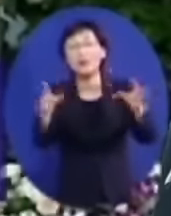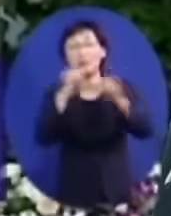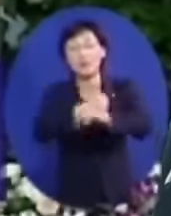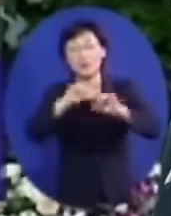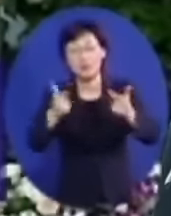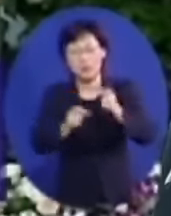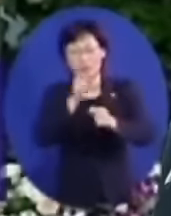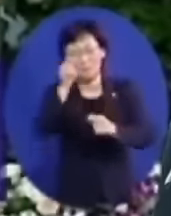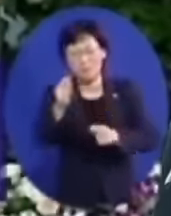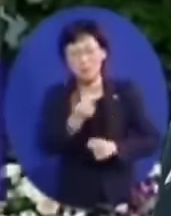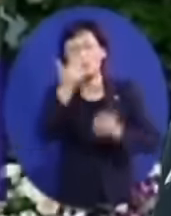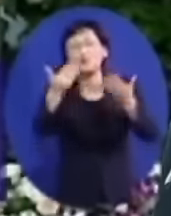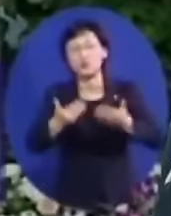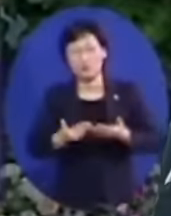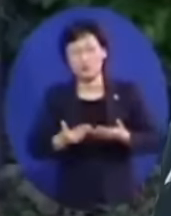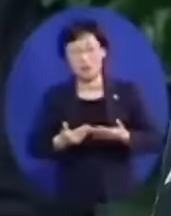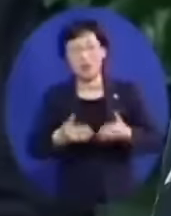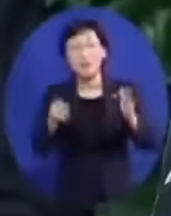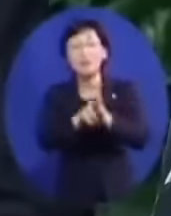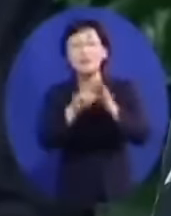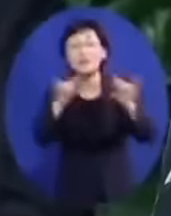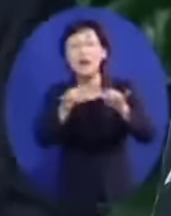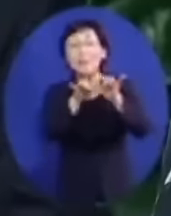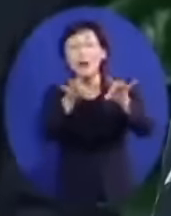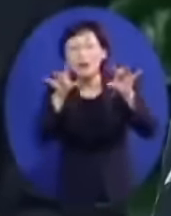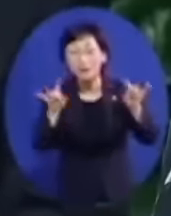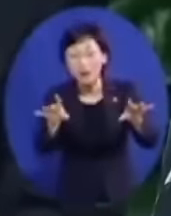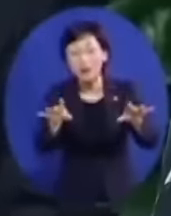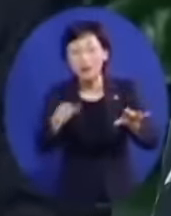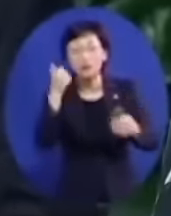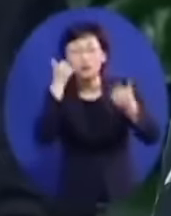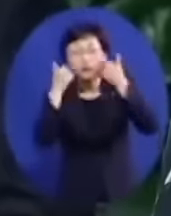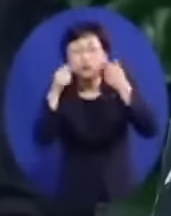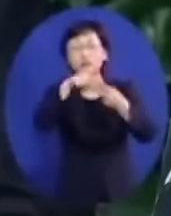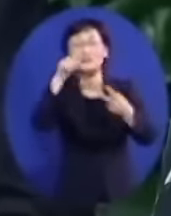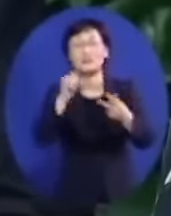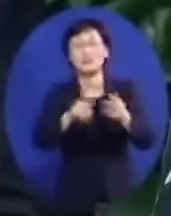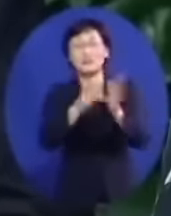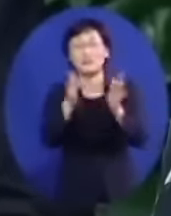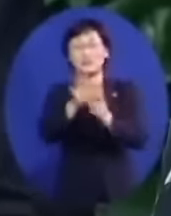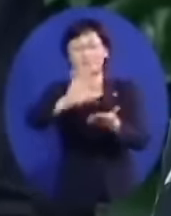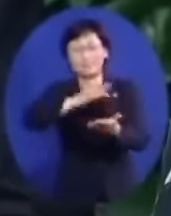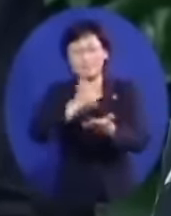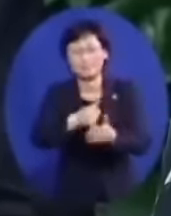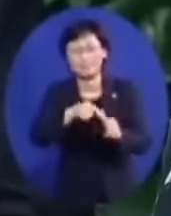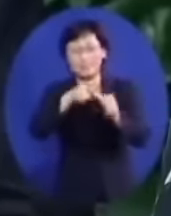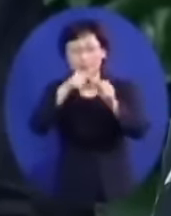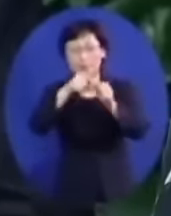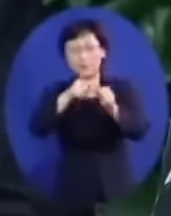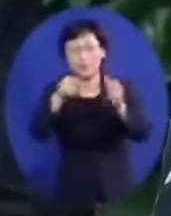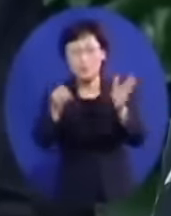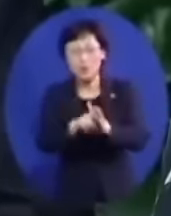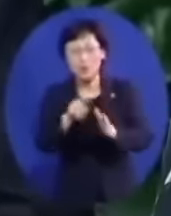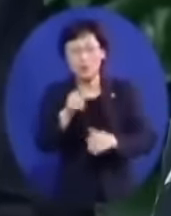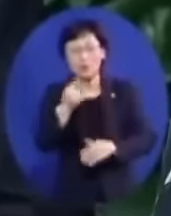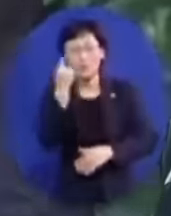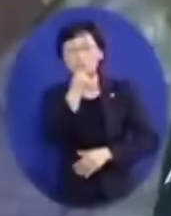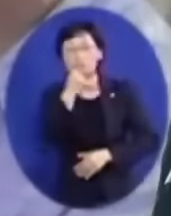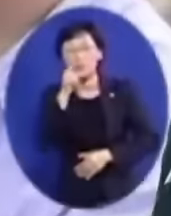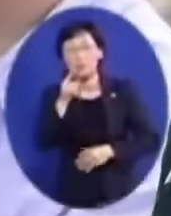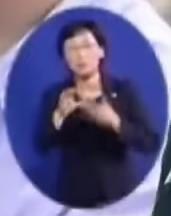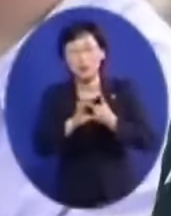얻게 하려 하십니다. 여기 여러분 믿는 자마다니까 누구든지 예수를 구주로 믿고 신하면 하나님의 자녀가